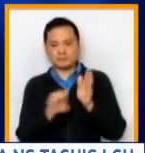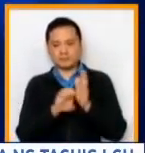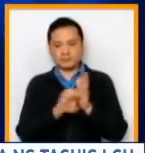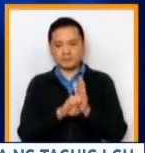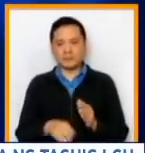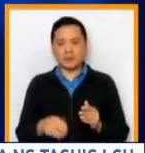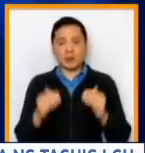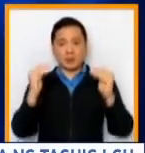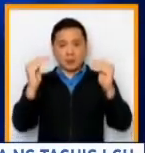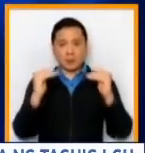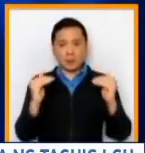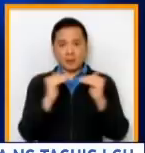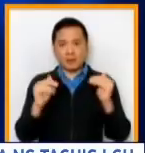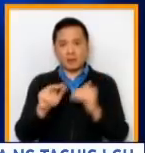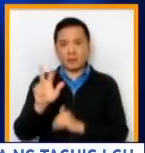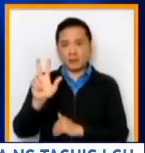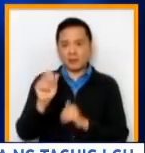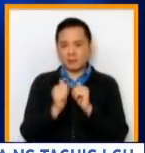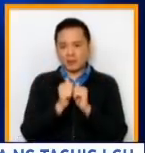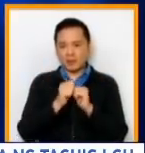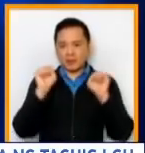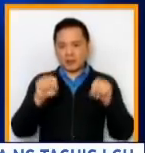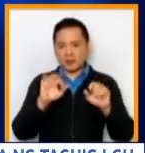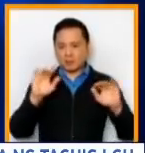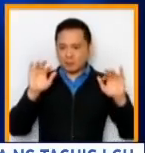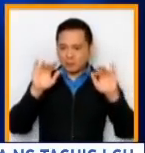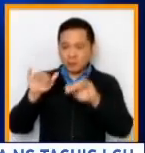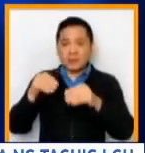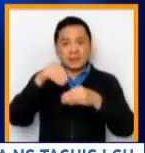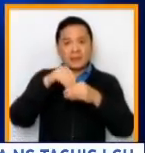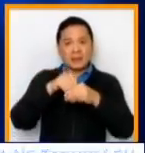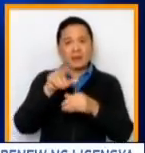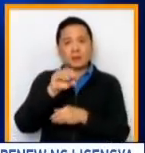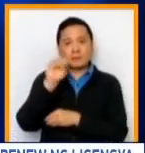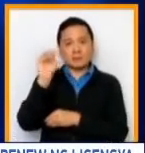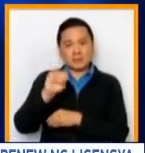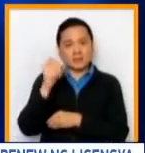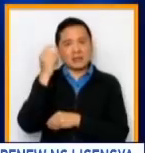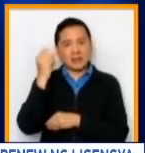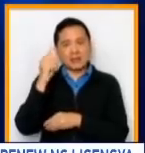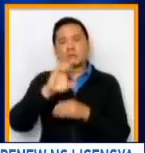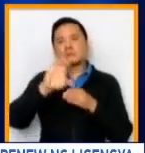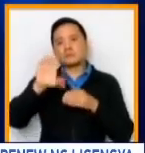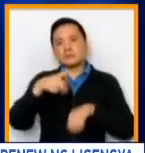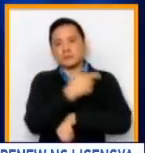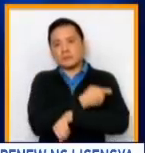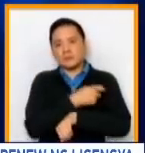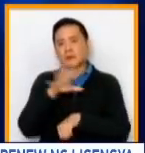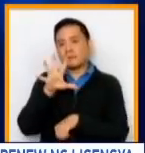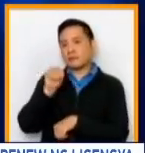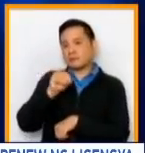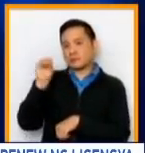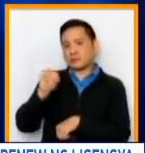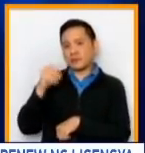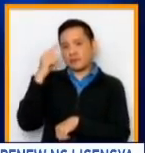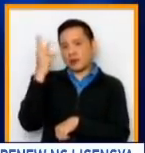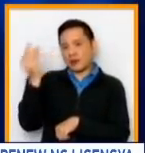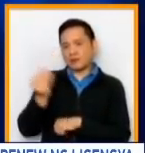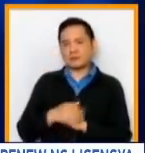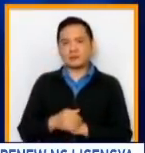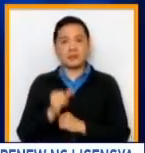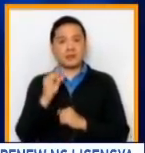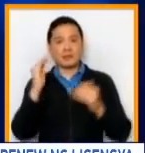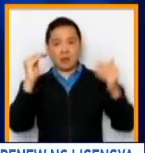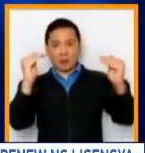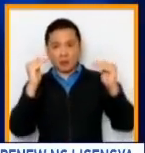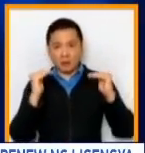restaurant. 30% sa indoors basta fully vaccinated at 50% sa outdoors. At kapag bumaba sa Alert Level 2, tataas pa